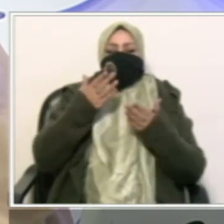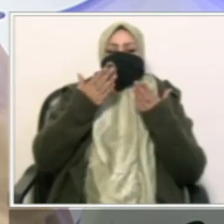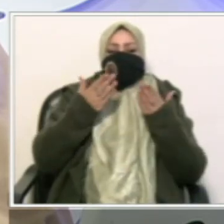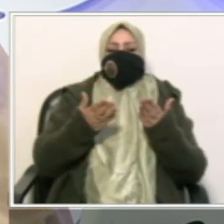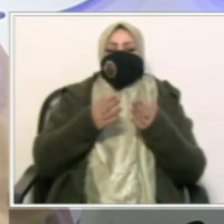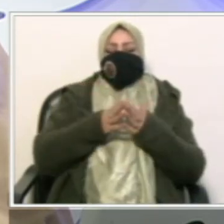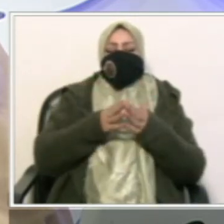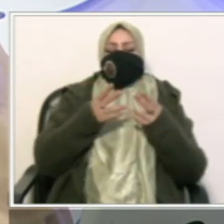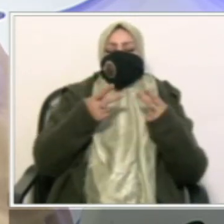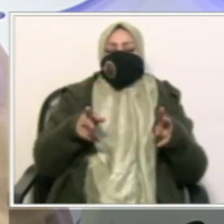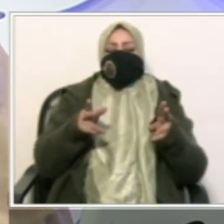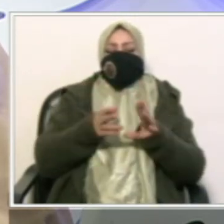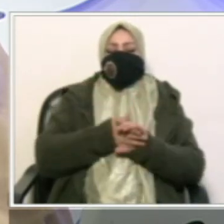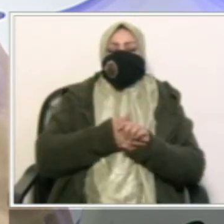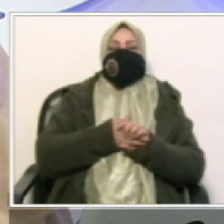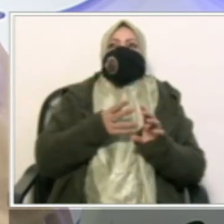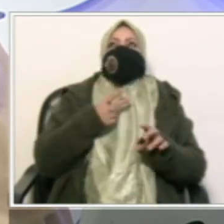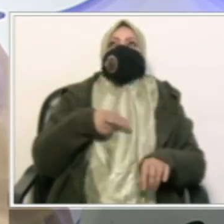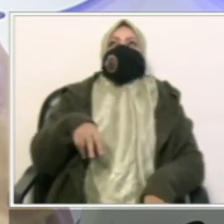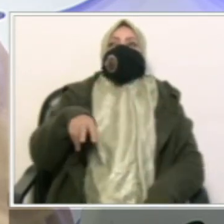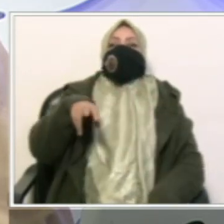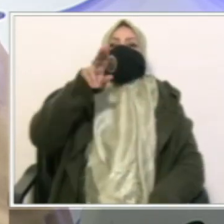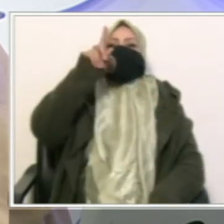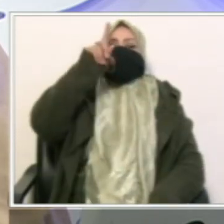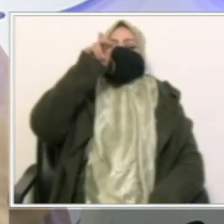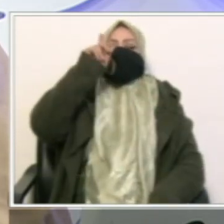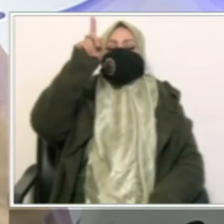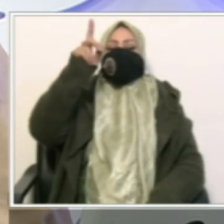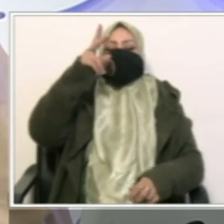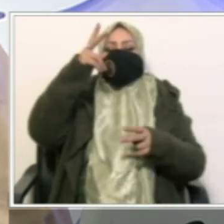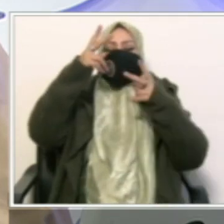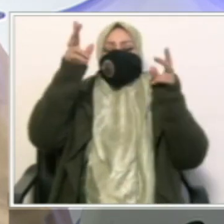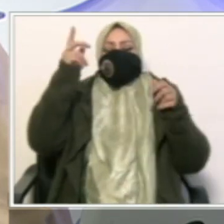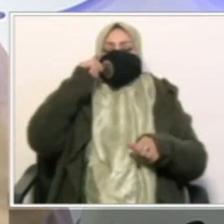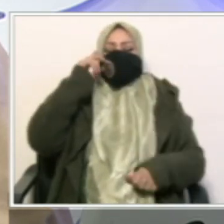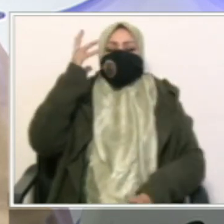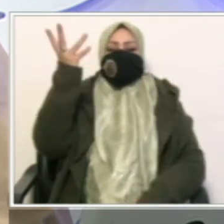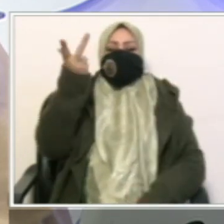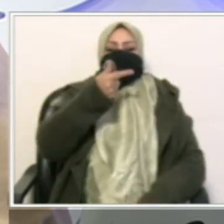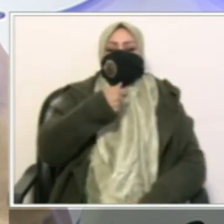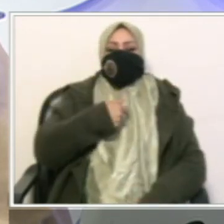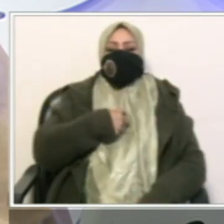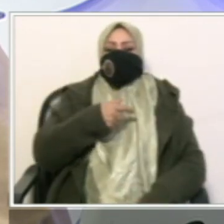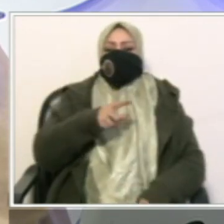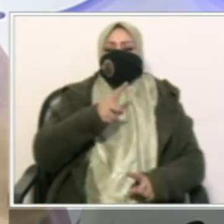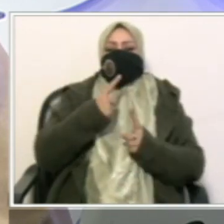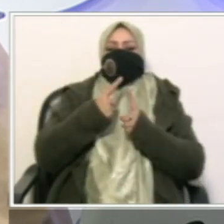السماوات والأرض حنيفا وما أنا من المشركين، ويقول: اللهم